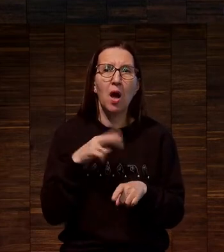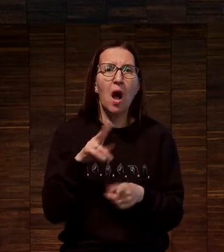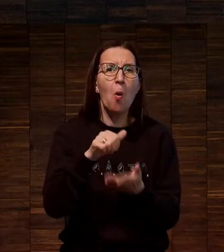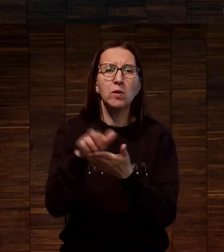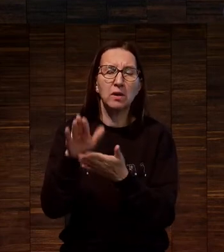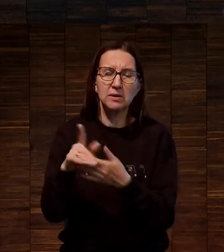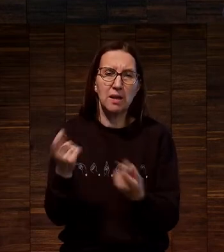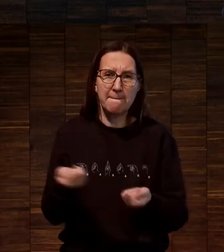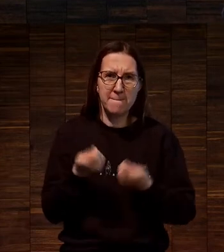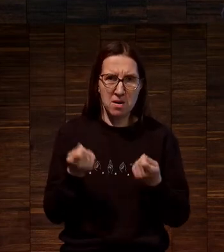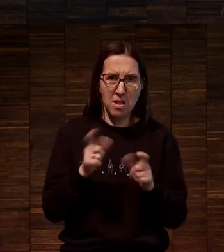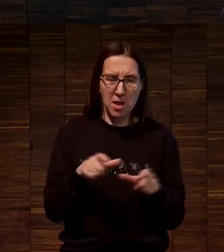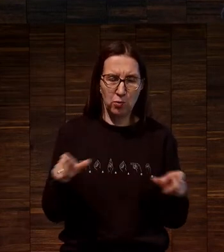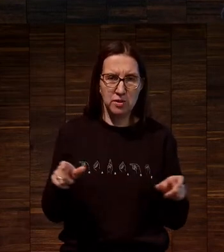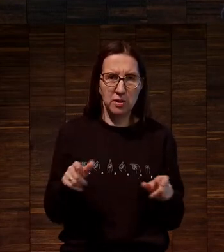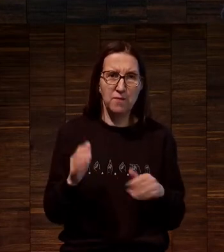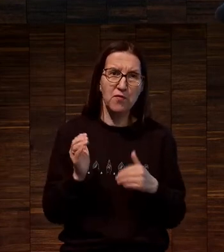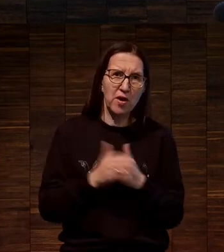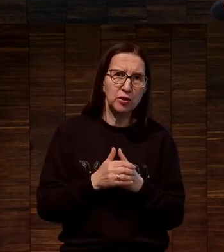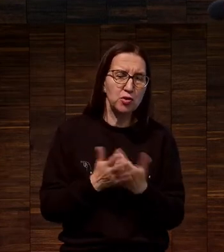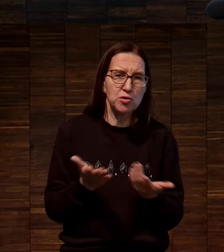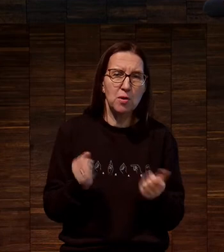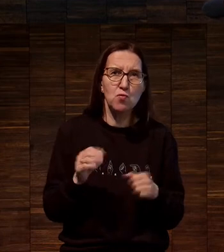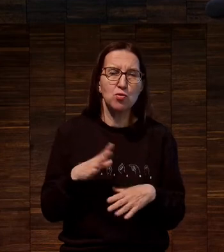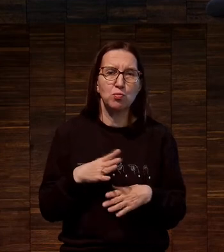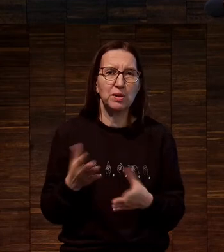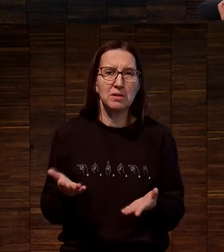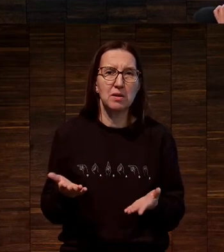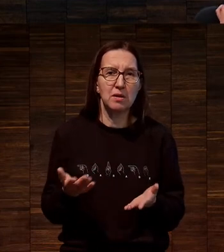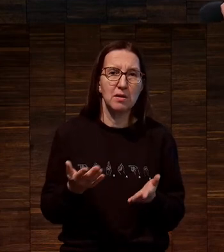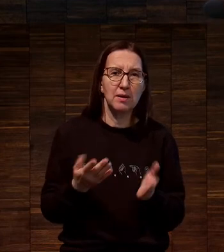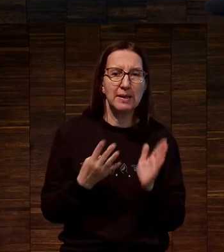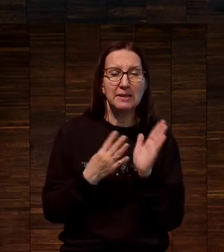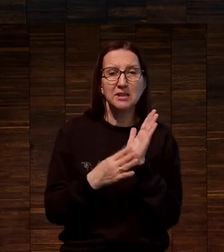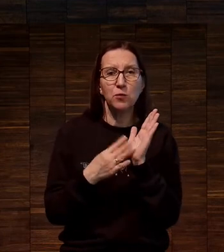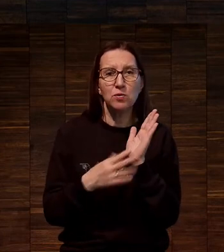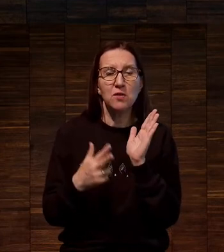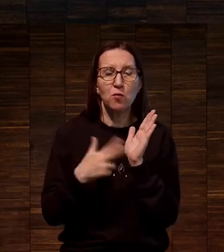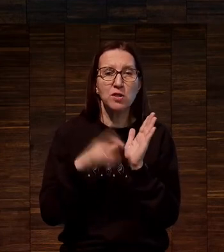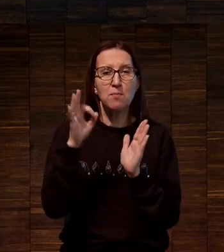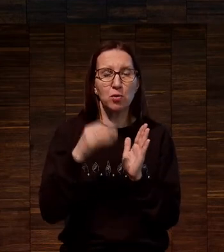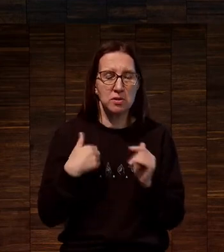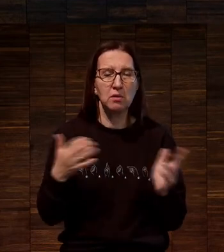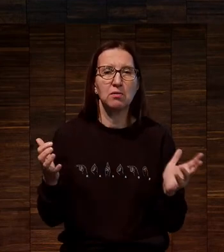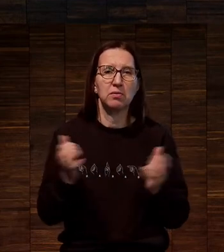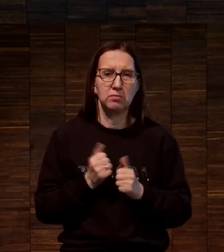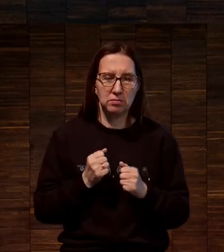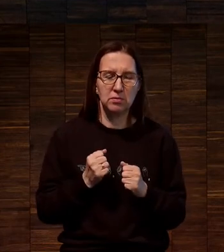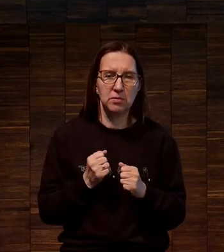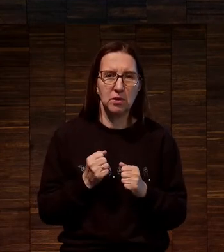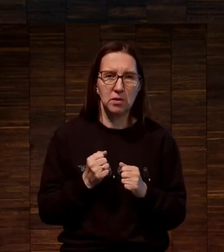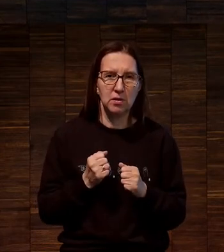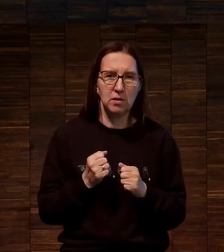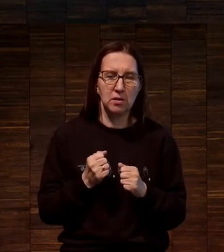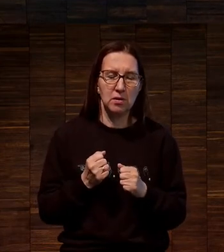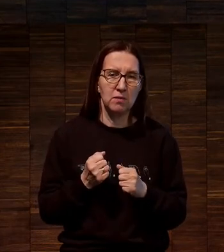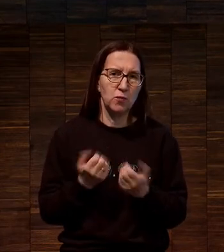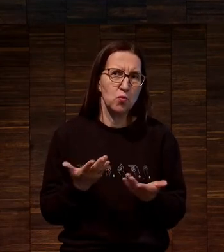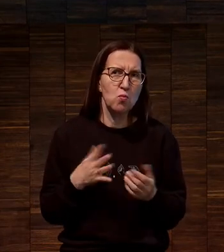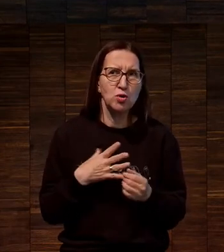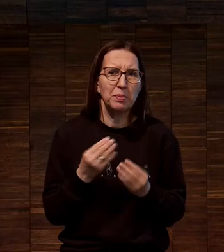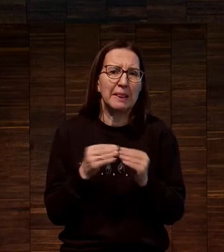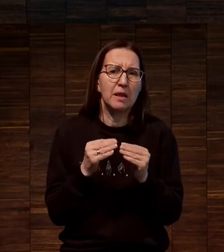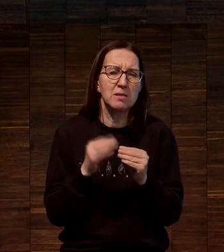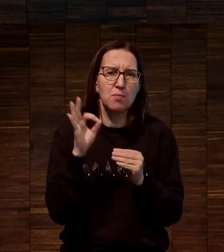отказали. Угу. Очень немного. Практически, ну, может быть, 98% попали. Нет, побольше, 10% достаточно мы не